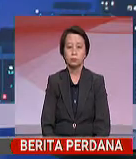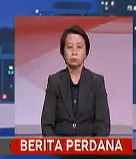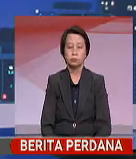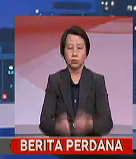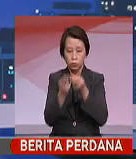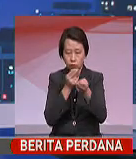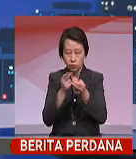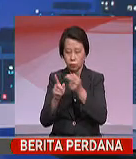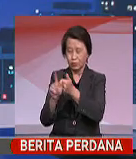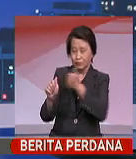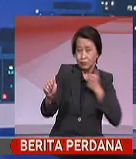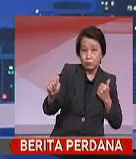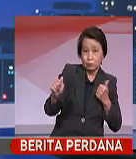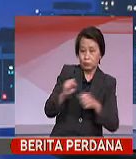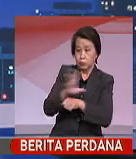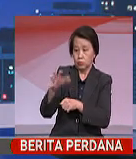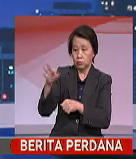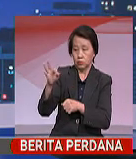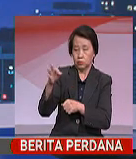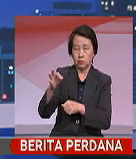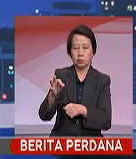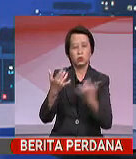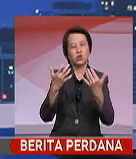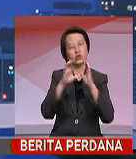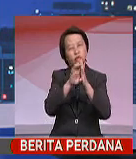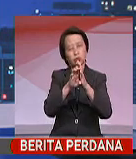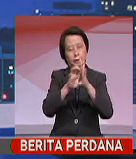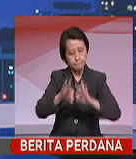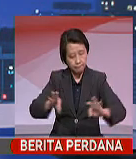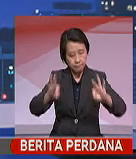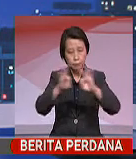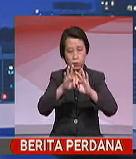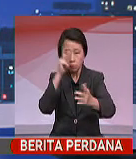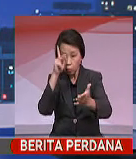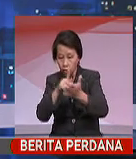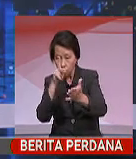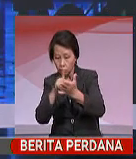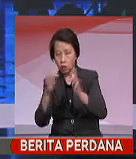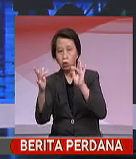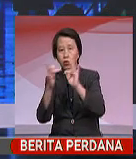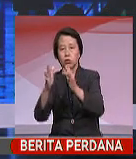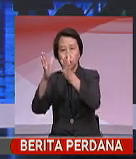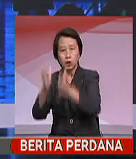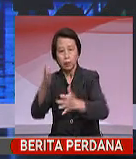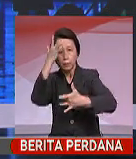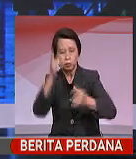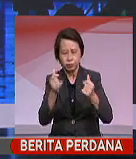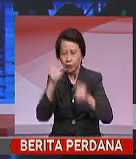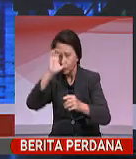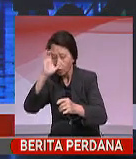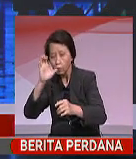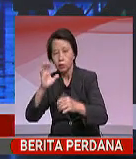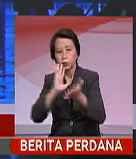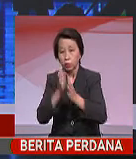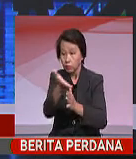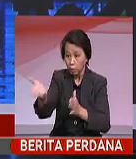Dalam usaha membendung penularan COVID-19, antara langkah paling penting ialah mengenal pasti kontak rapat pesakit secepat mungkin